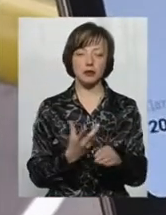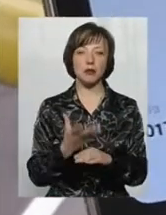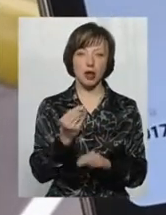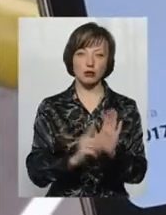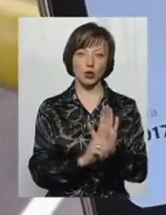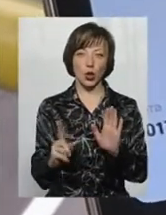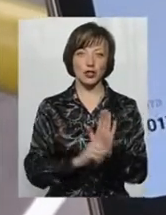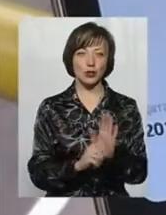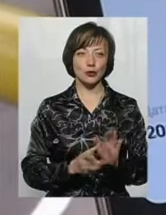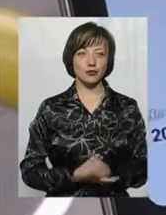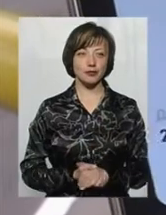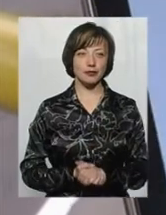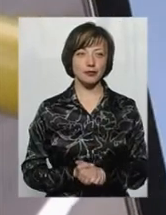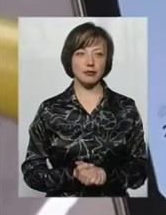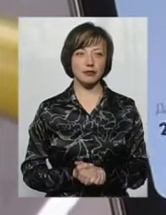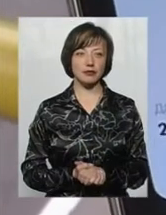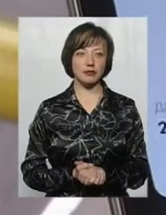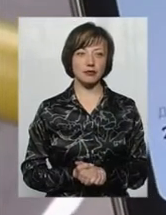проїзду.